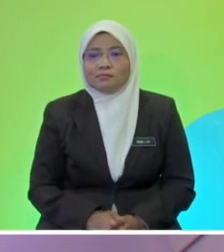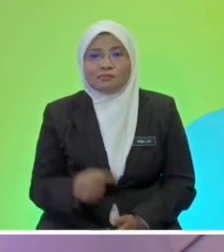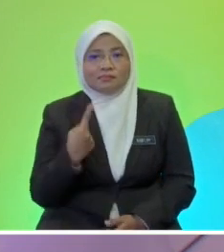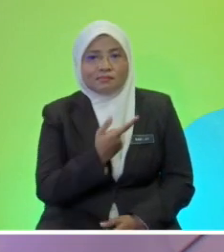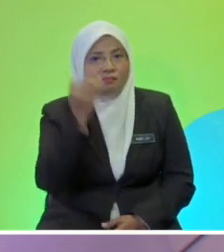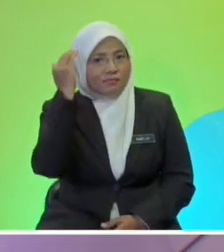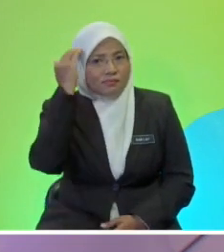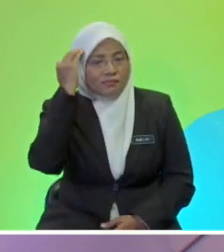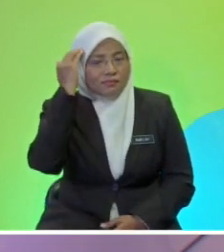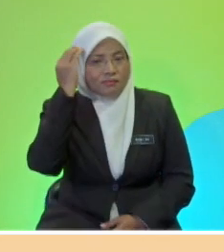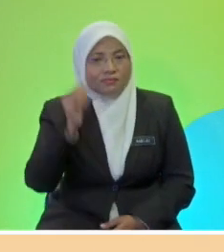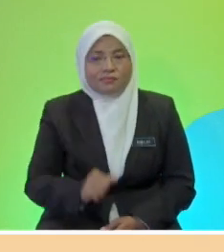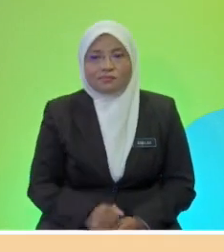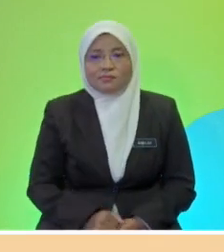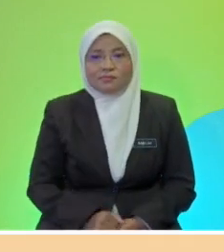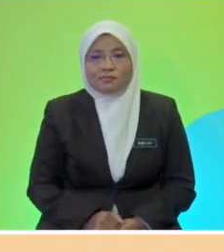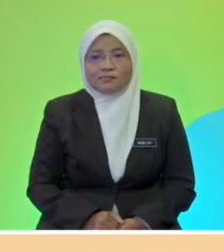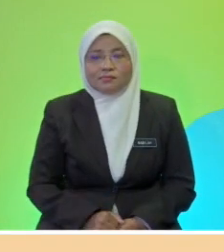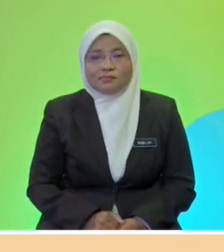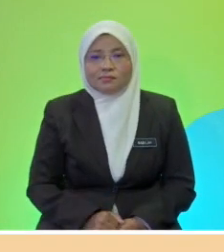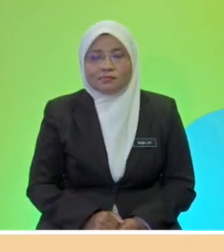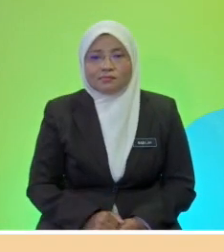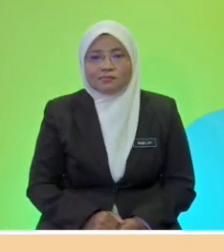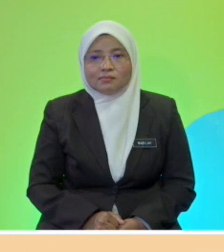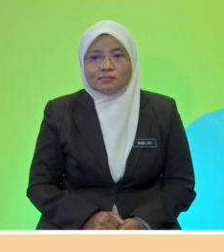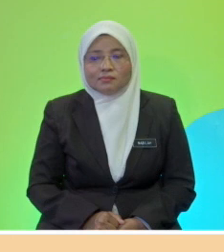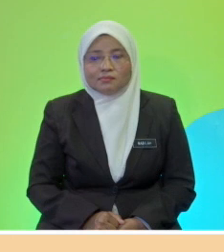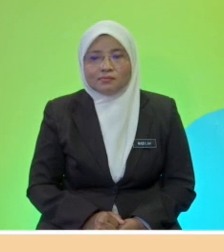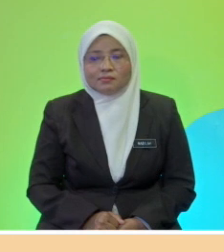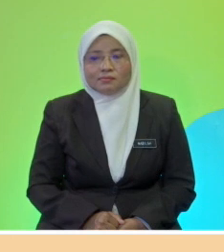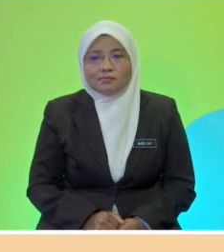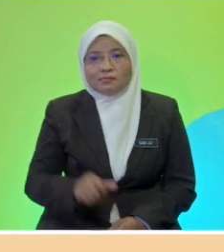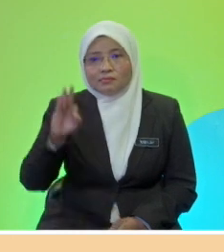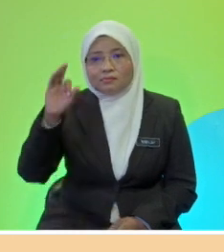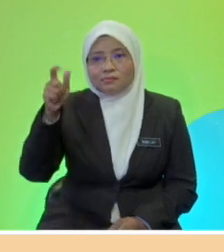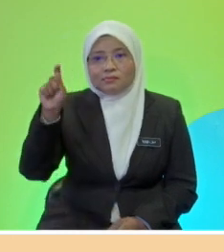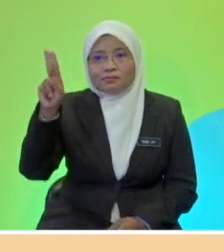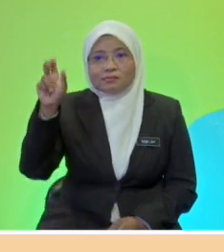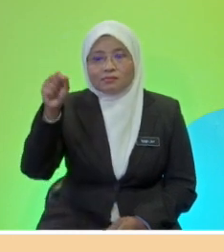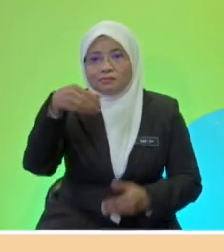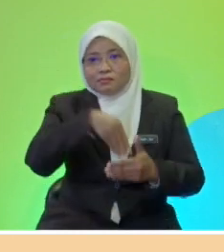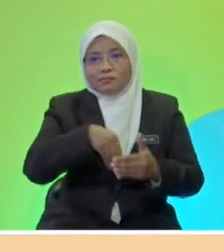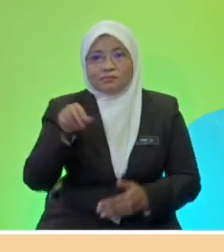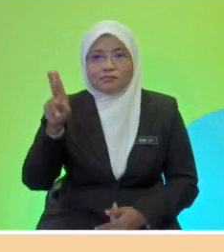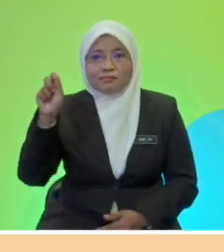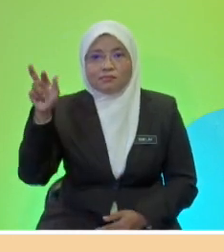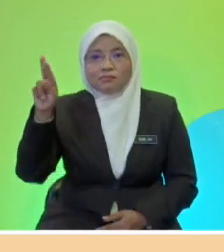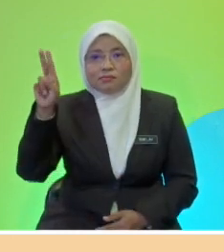bahwa ee pada keadaan fetish di dalam tadi yang dikenal sebagai